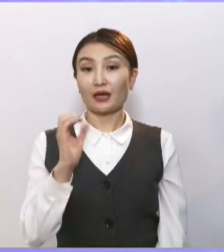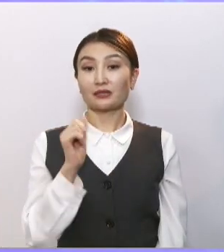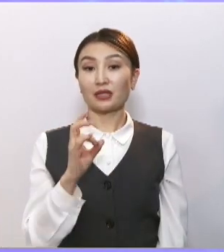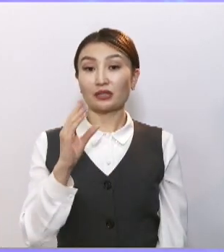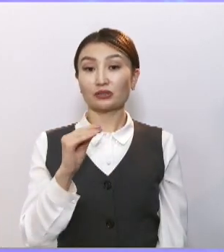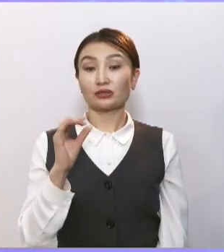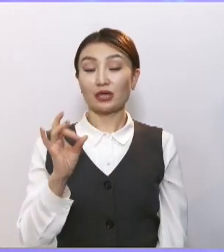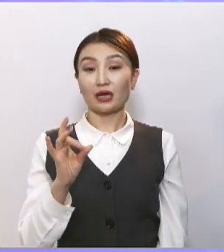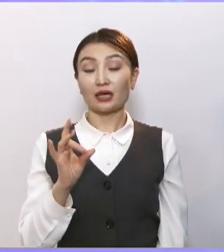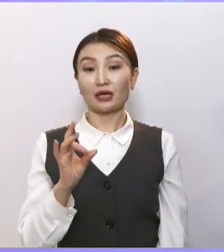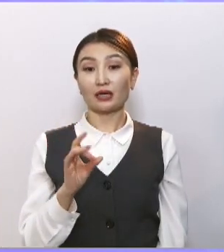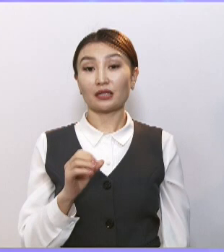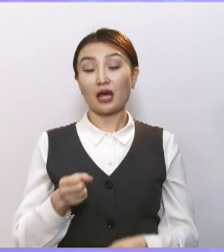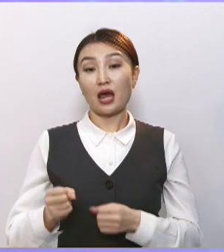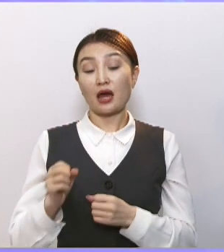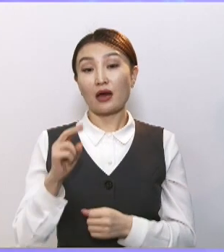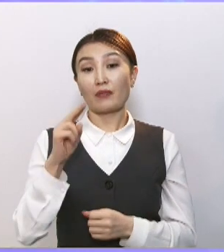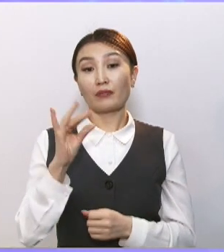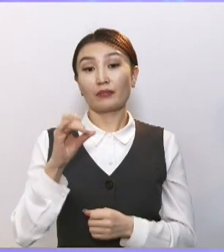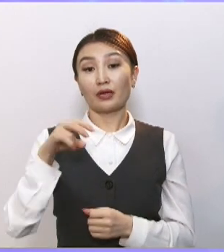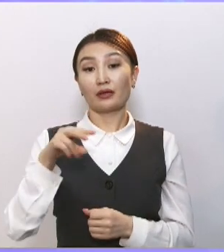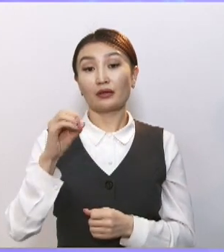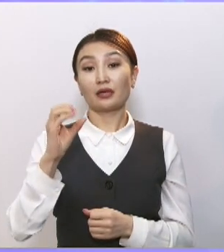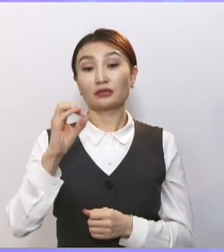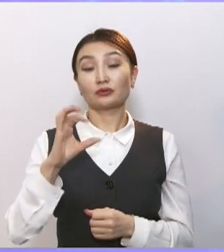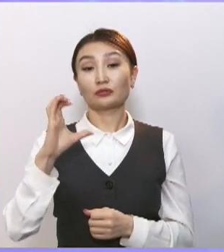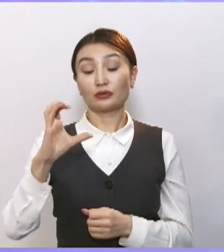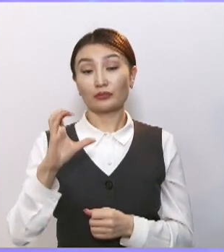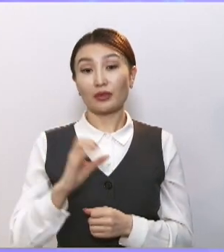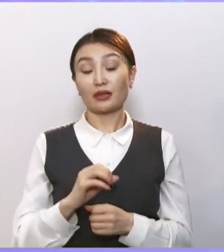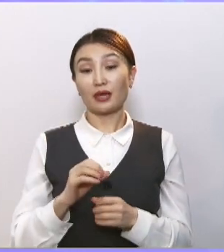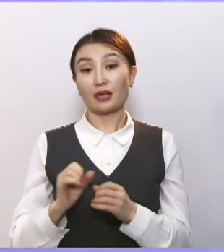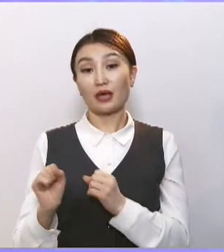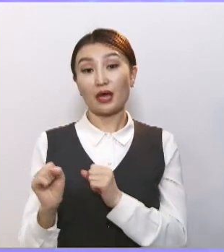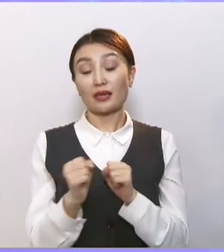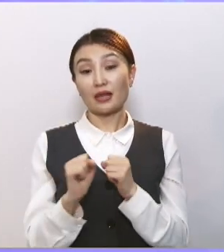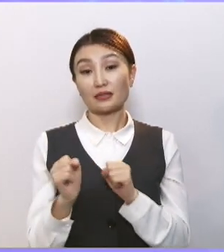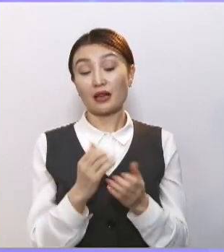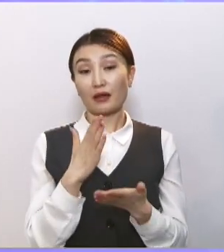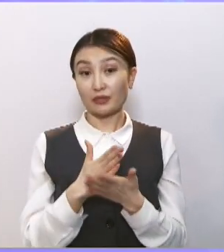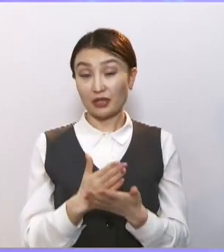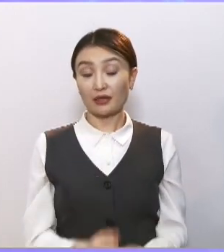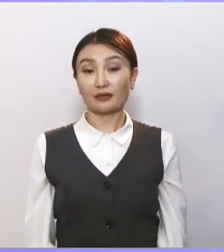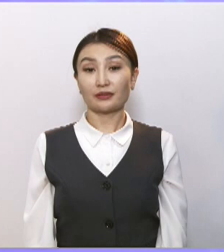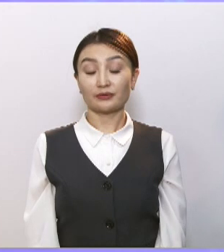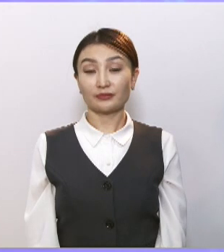Санжар чаң соргуч менен килемди тазалап жатат.